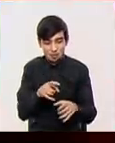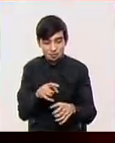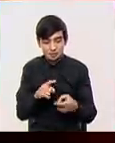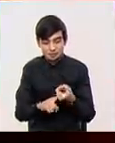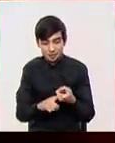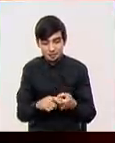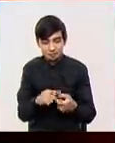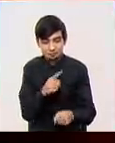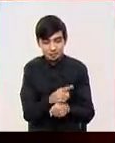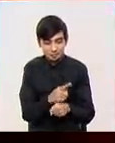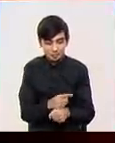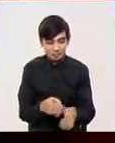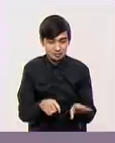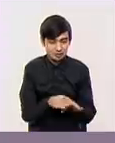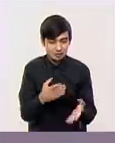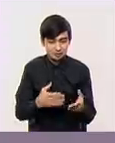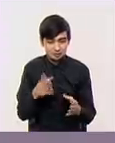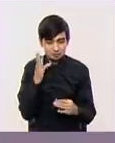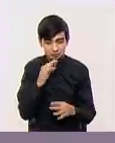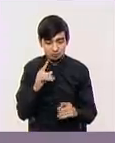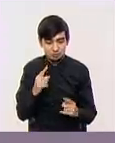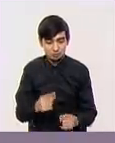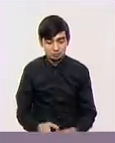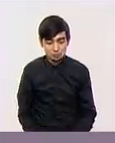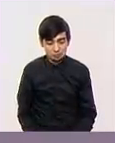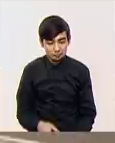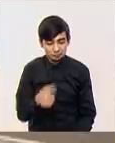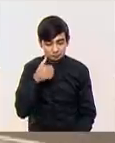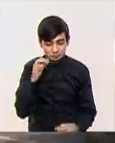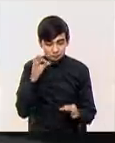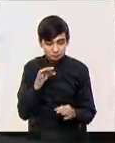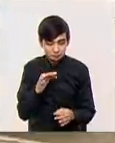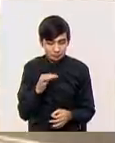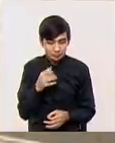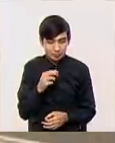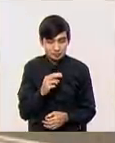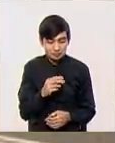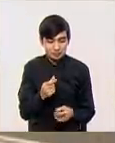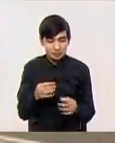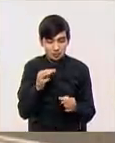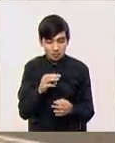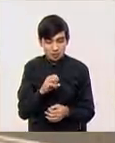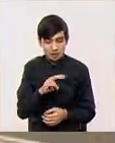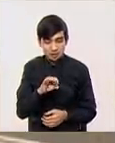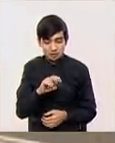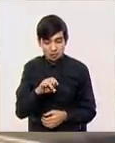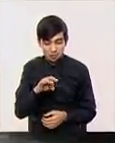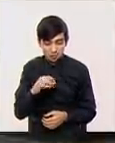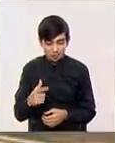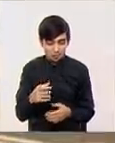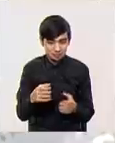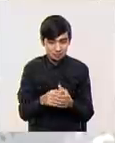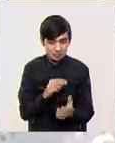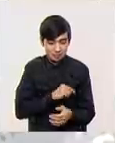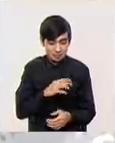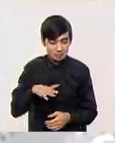салу мүмкін емес? Күні кеше қаржы мониторинг агенттігінің баспасөз қызметі KCL Solutions жауапкершілігі шектеулі